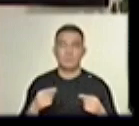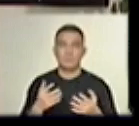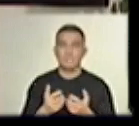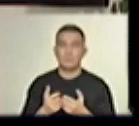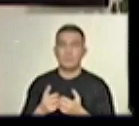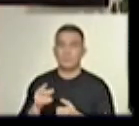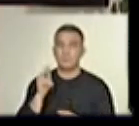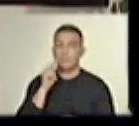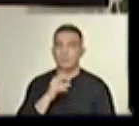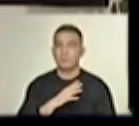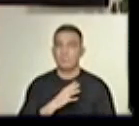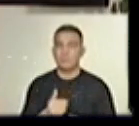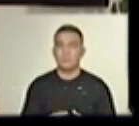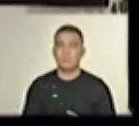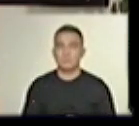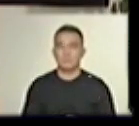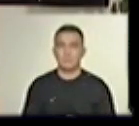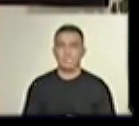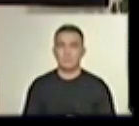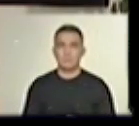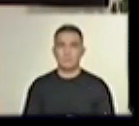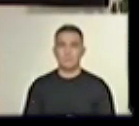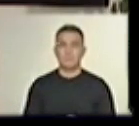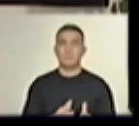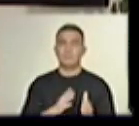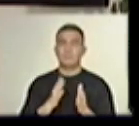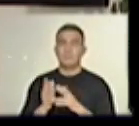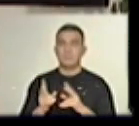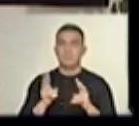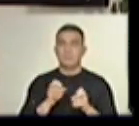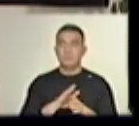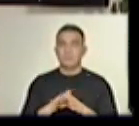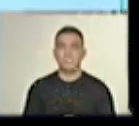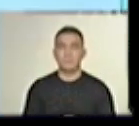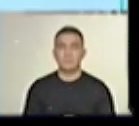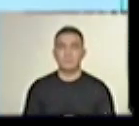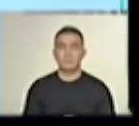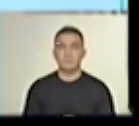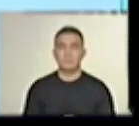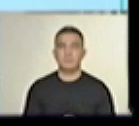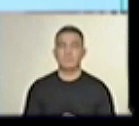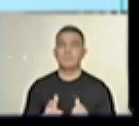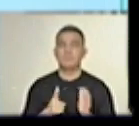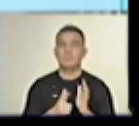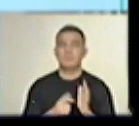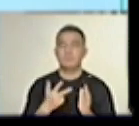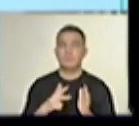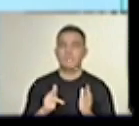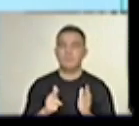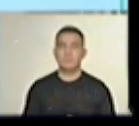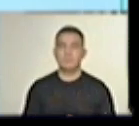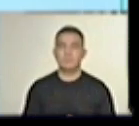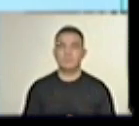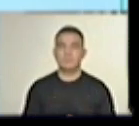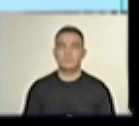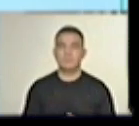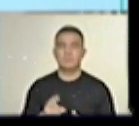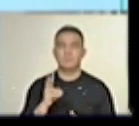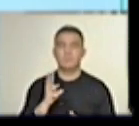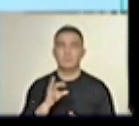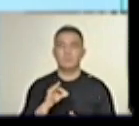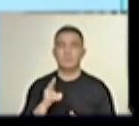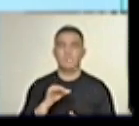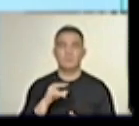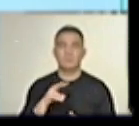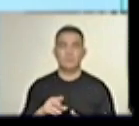o'rganib oldingiz. Endi esa keyingi topshiriqqa o'tishimiz mumkin. 737-chi masala. Modullari